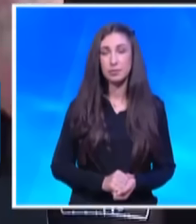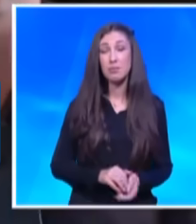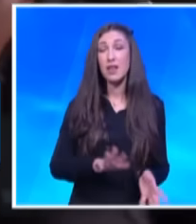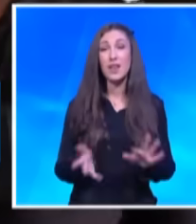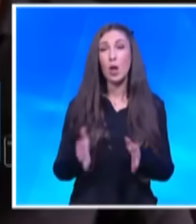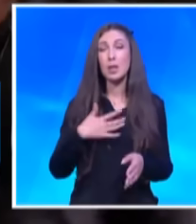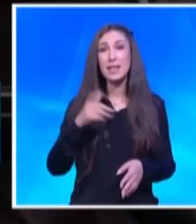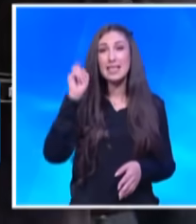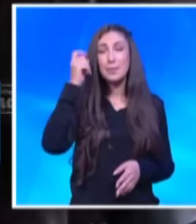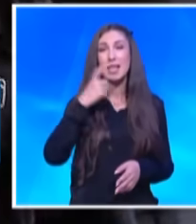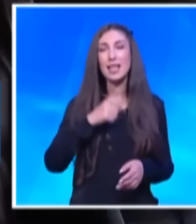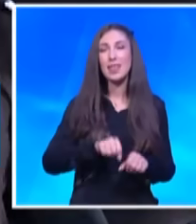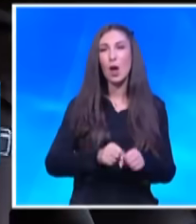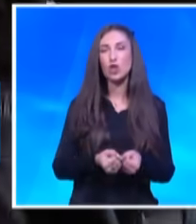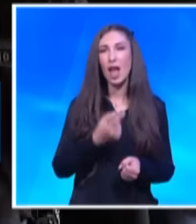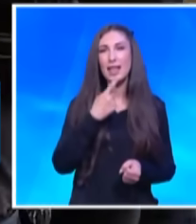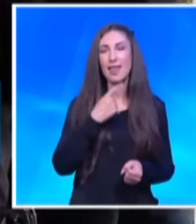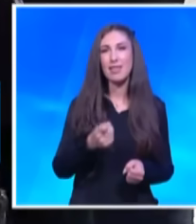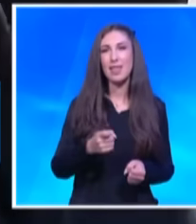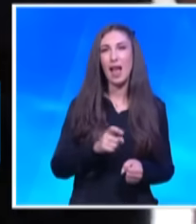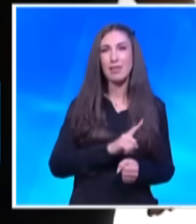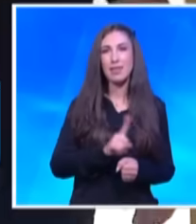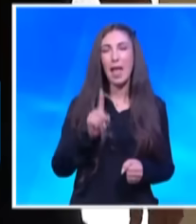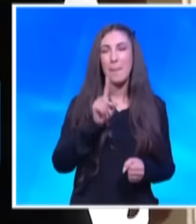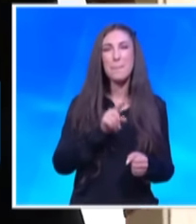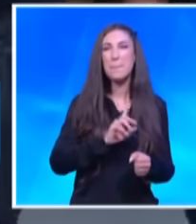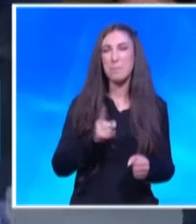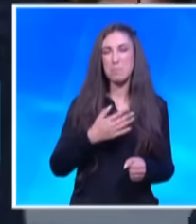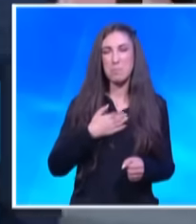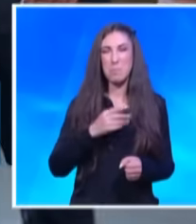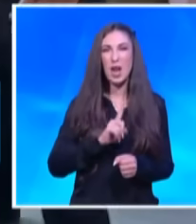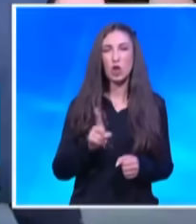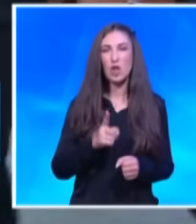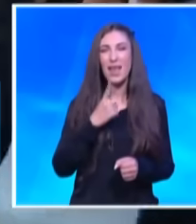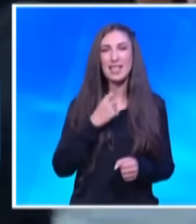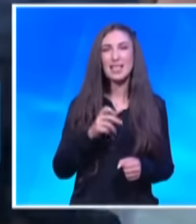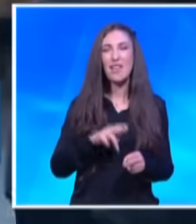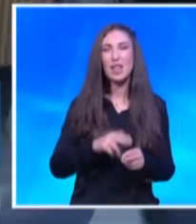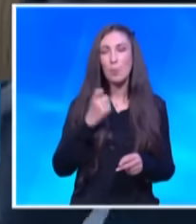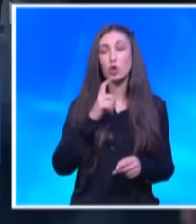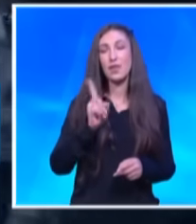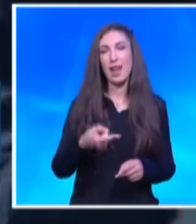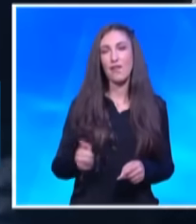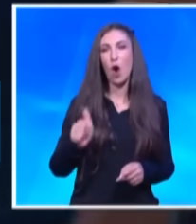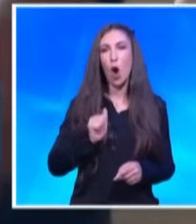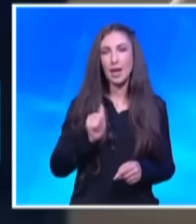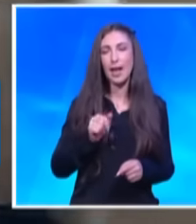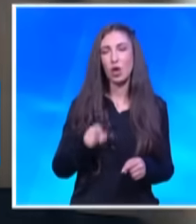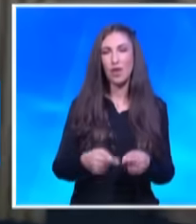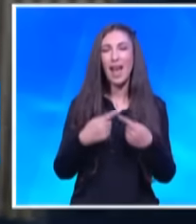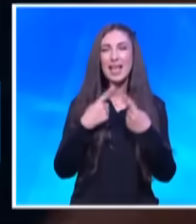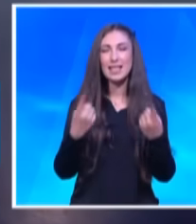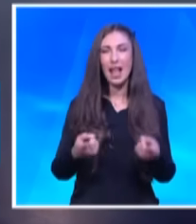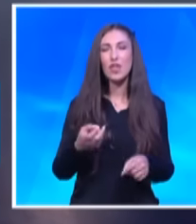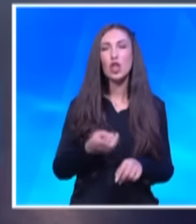Вероятно има съмнения за нарушаване на неприкосновеността на Васил Божков и за това той вече е из държавна охрана. Това заяви в студиото на тази